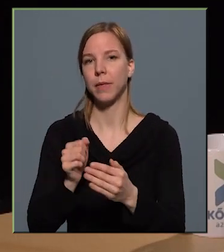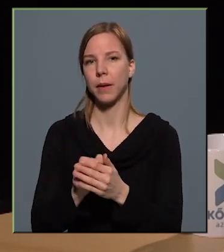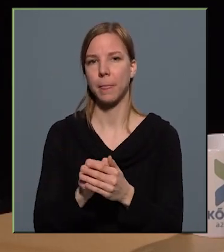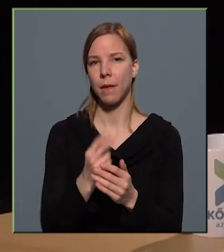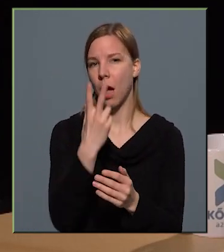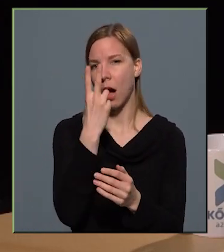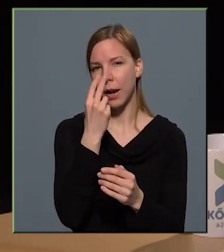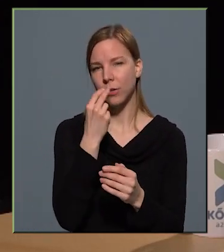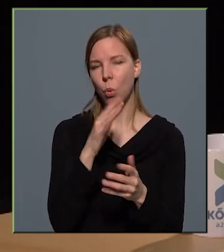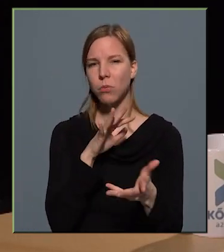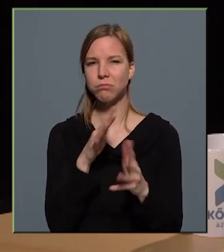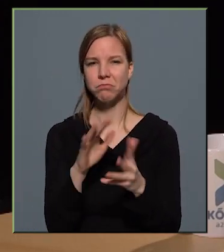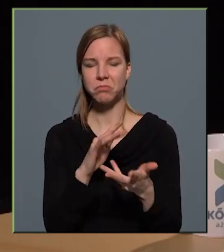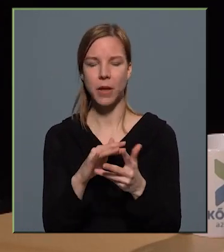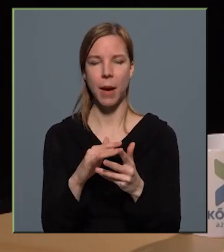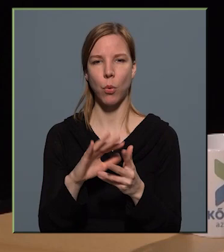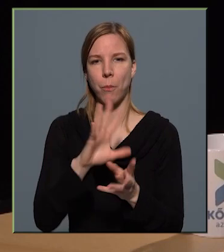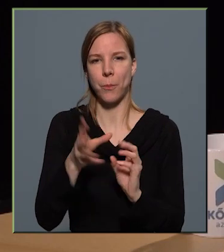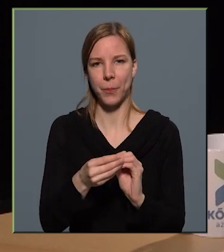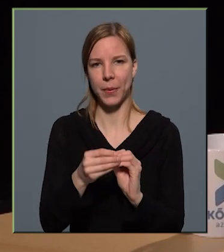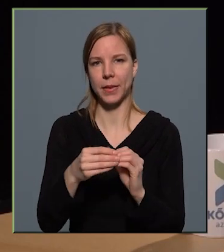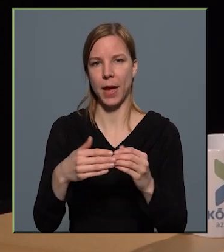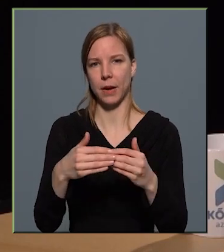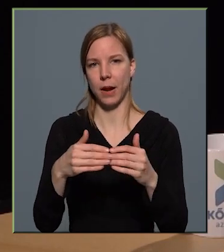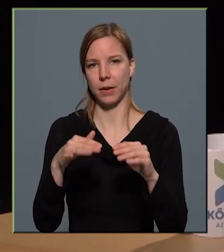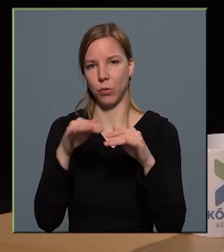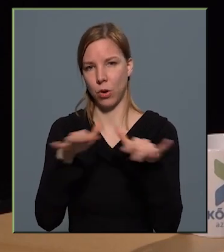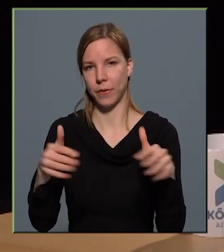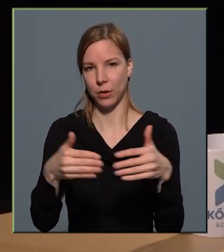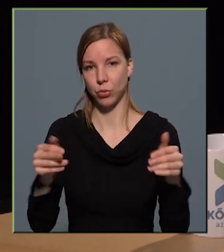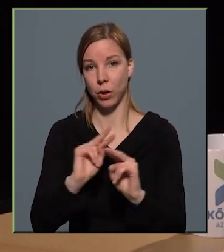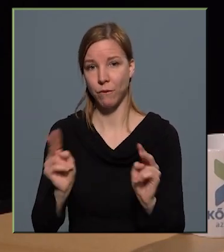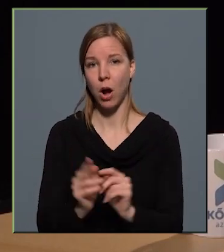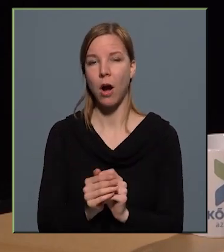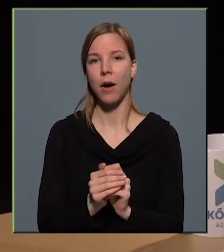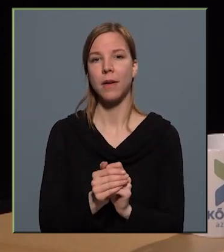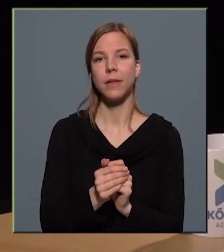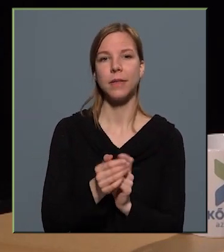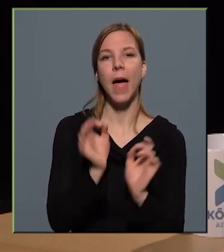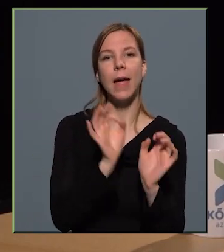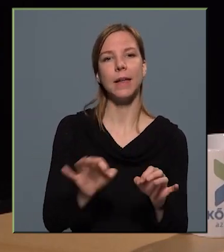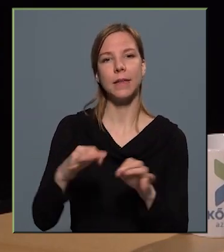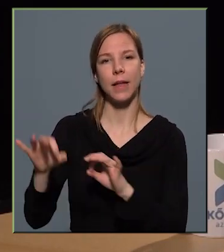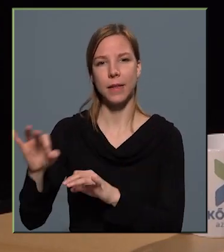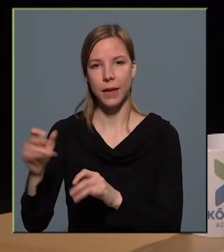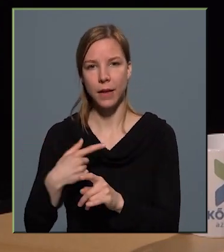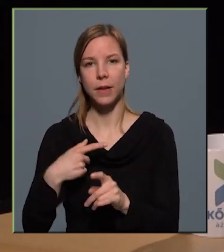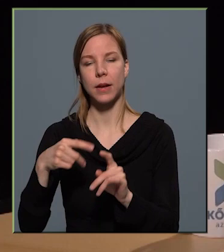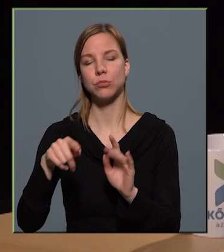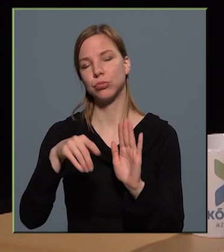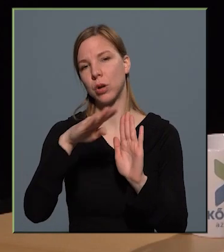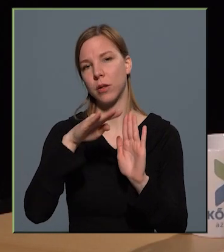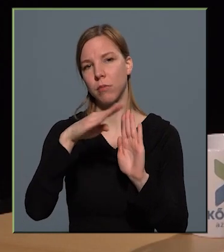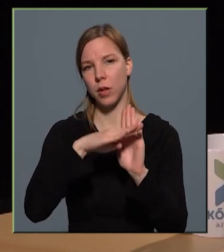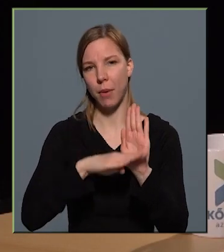szinte mindenre kiterjedően hatásköre van. Nyilván intézkedése az a rá felruházott hatáskör szabálysértések,